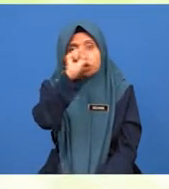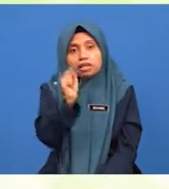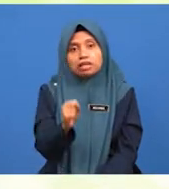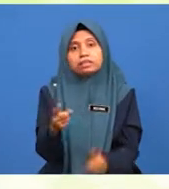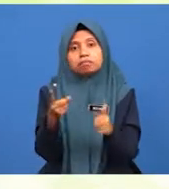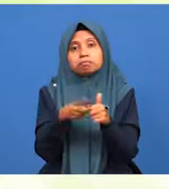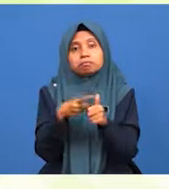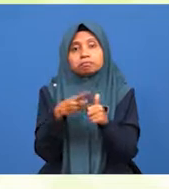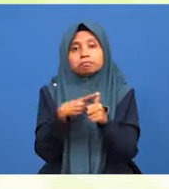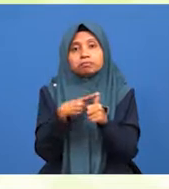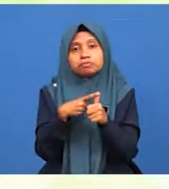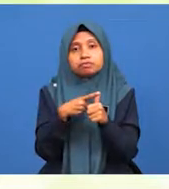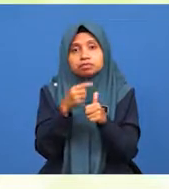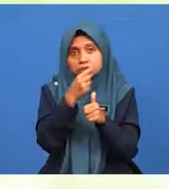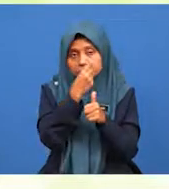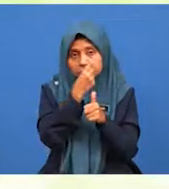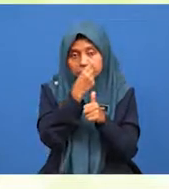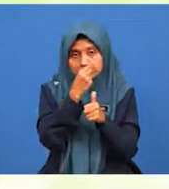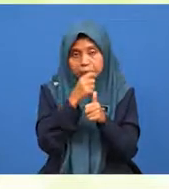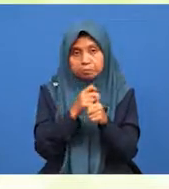Soalan yang pertama.